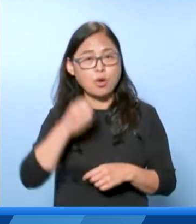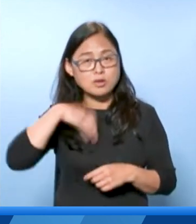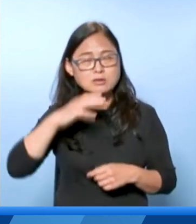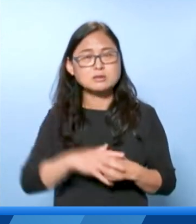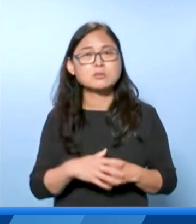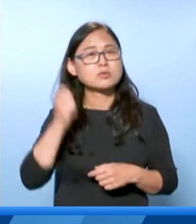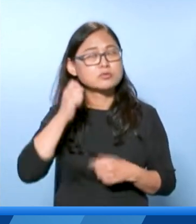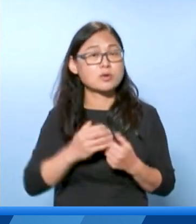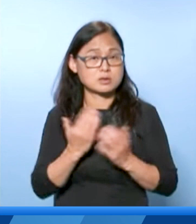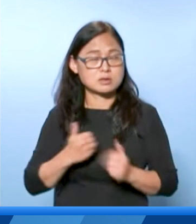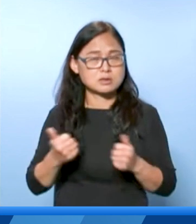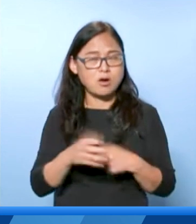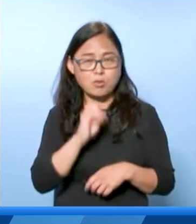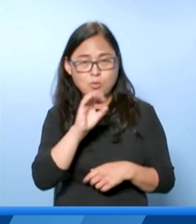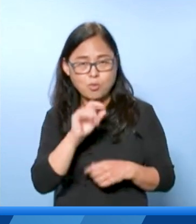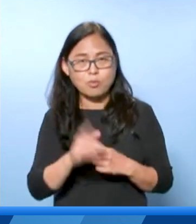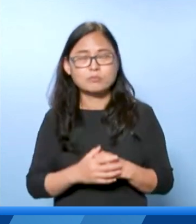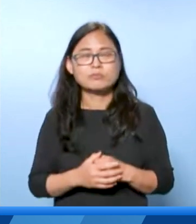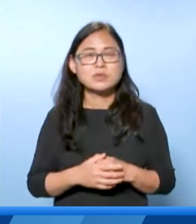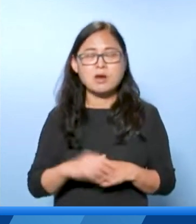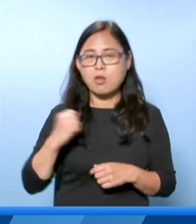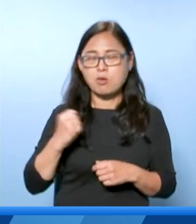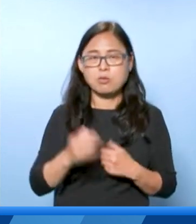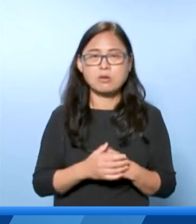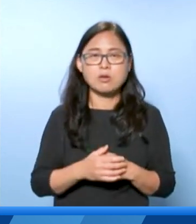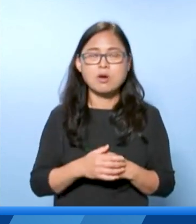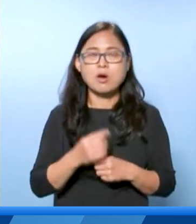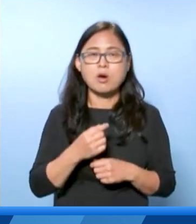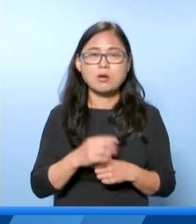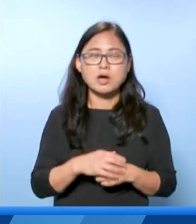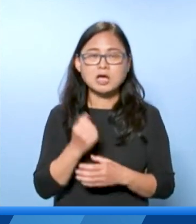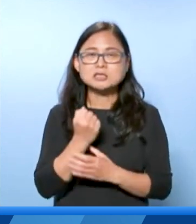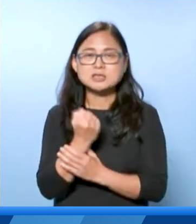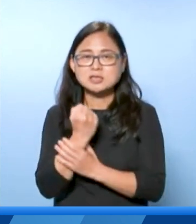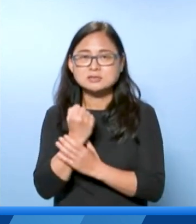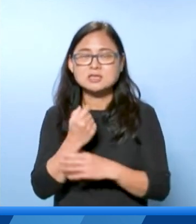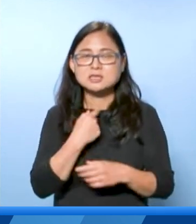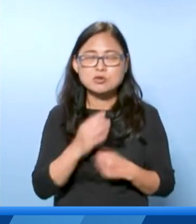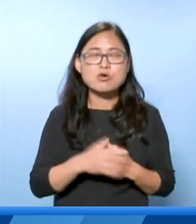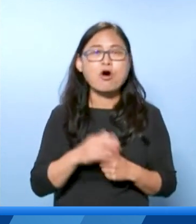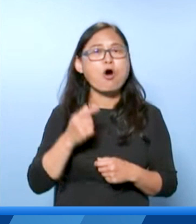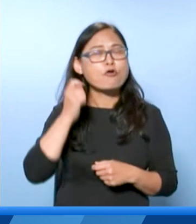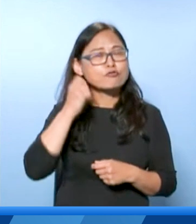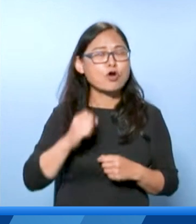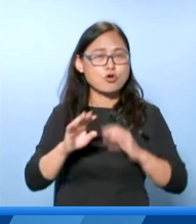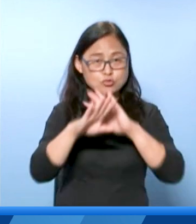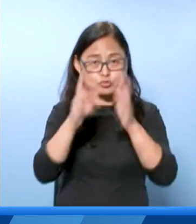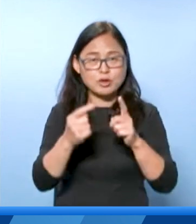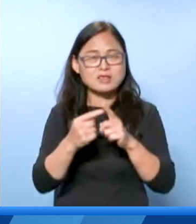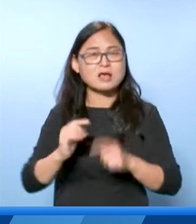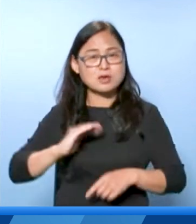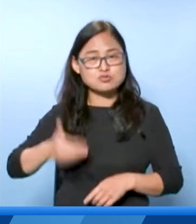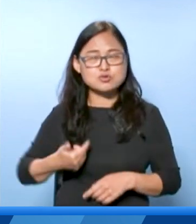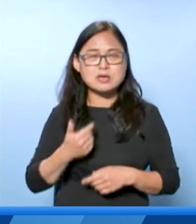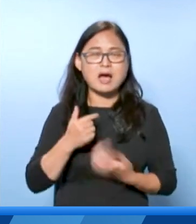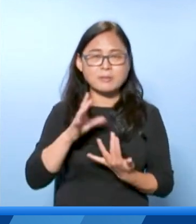婦女的健康去發聲，我們全力去爭取婦女的全民的乳癌的篩查，打擊這